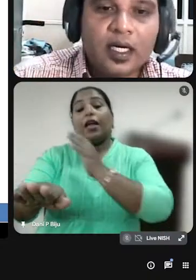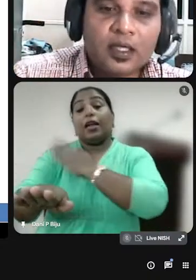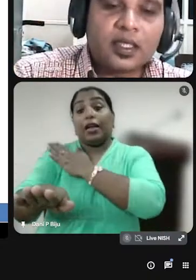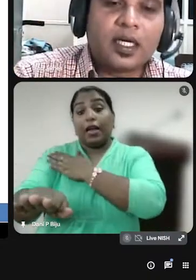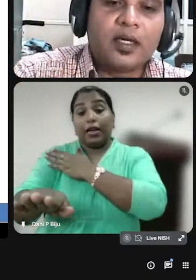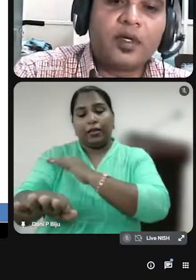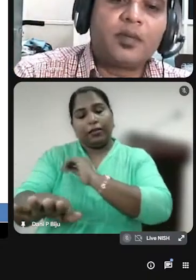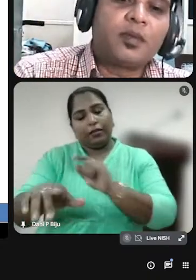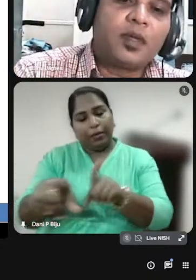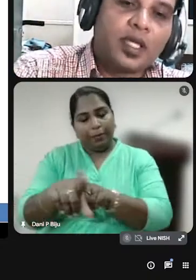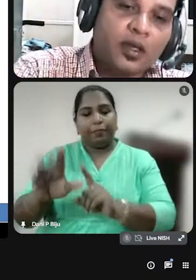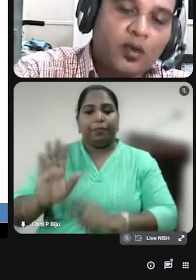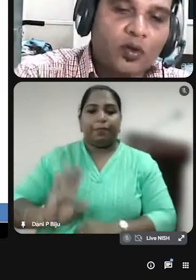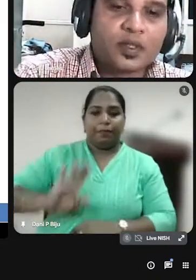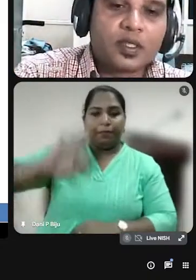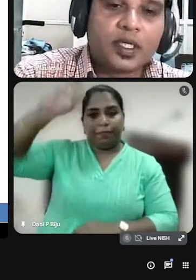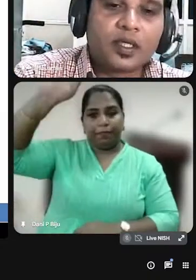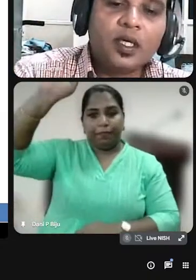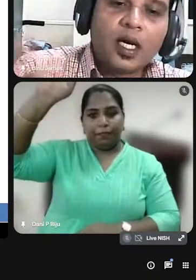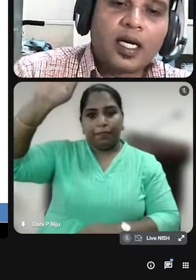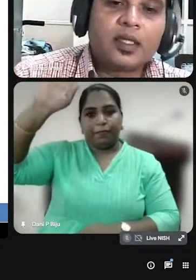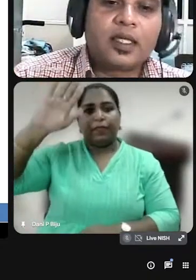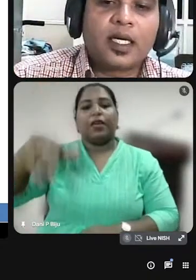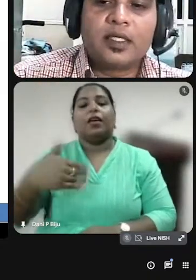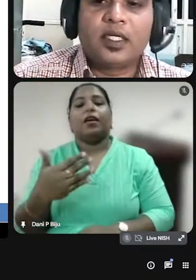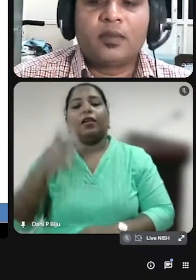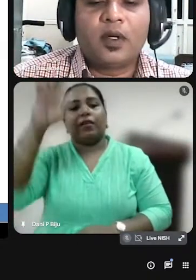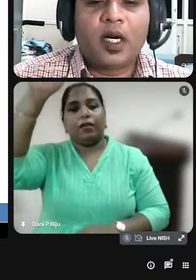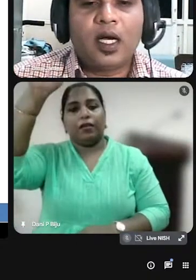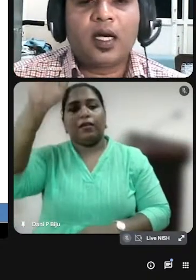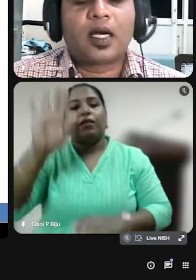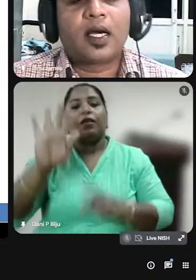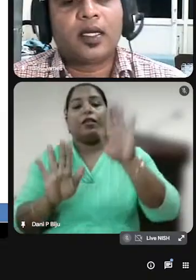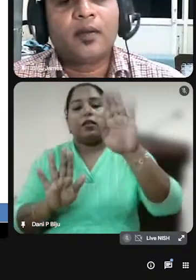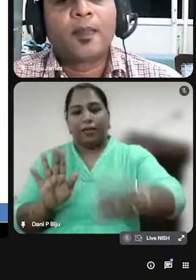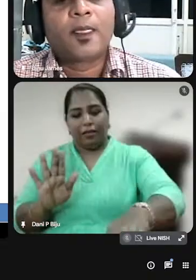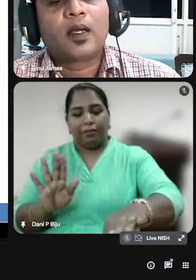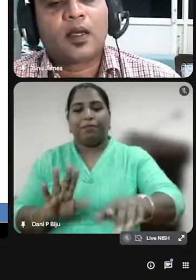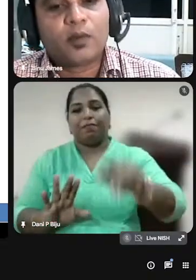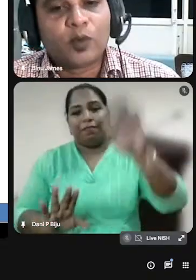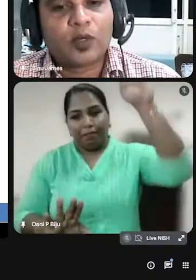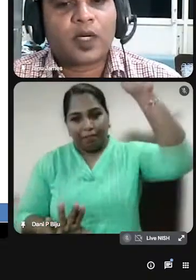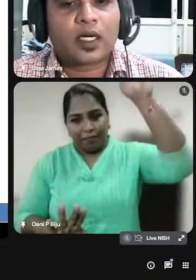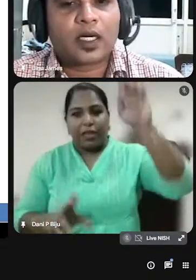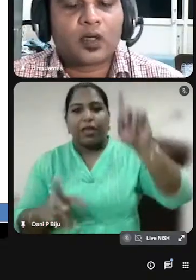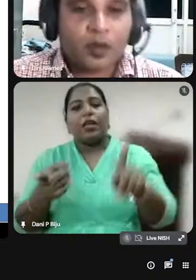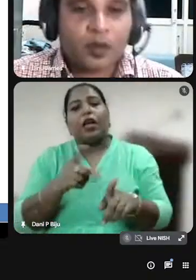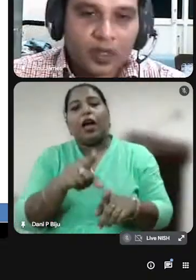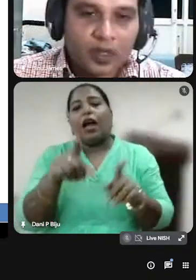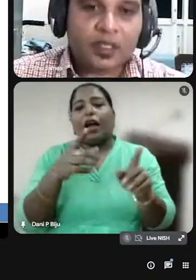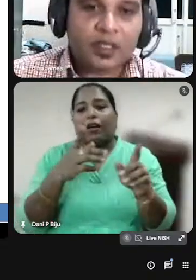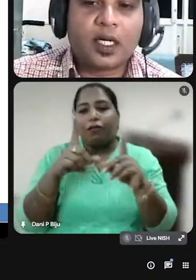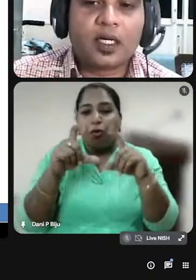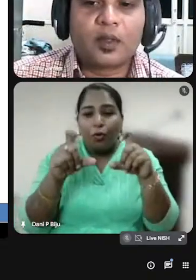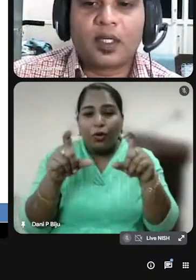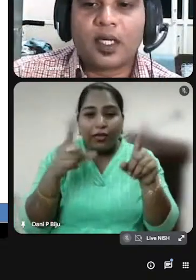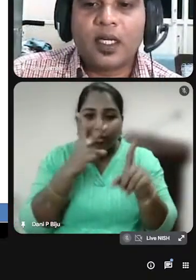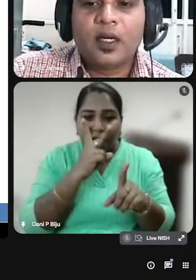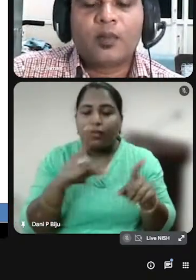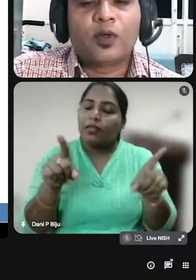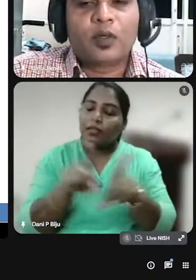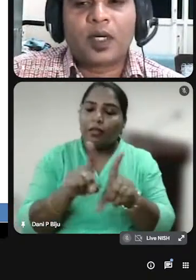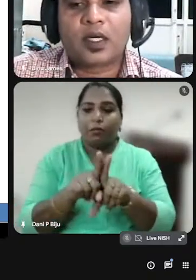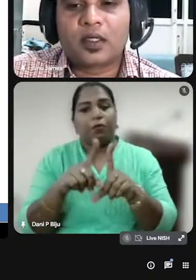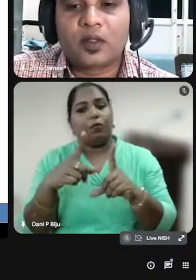ചെയ്യും. അടുത്ത കാല് വരുമ്പോൾ നമ്മൾ നേരെ ഓപ്പോസിറ്റ് ആയിട്ട് അടുത്ത കാല് ചെയ്യുമ്പോൾ ആ കാല് മുട്ട് മടക്കുന്നതോടൊപ്പം, ഈ പിക്ചറിൽ കാണുന്ന പോലെ